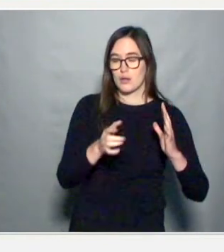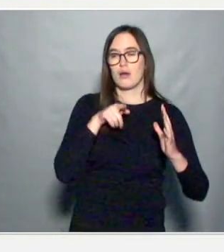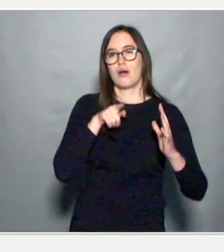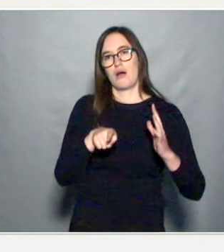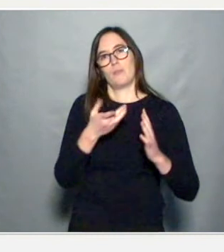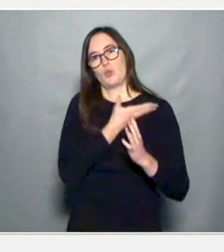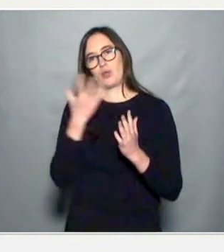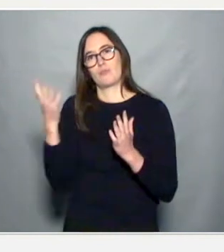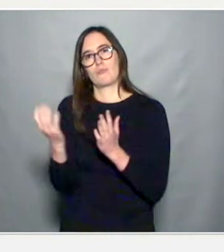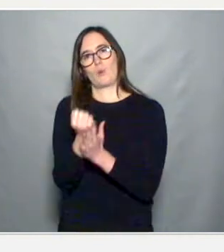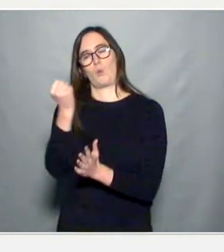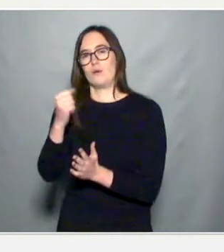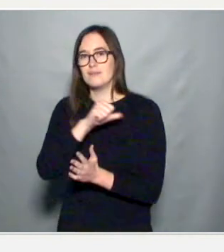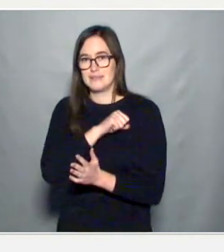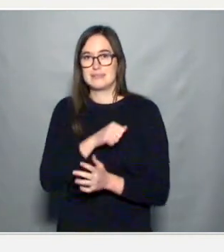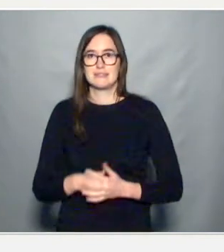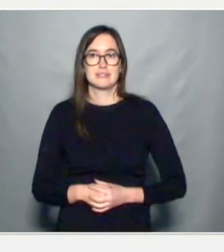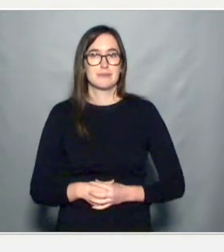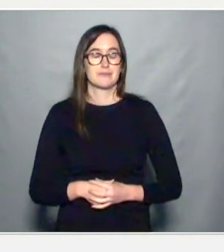mycket vunnit.